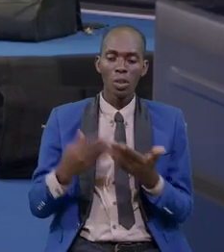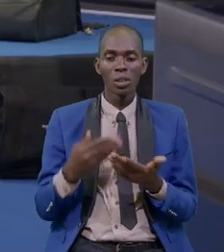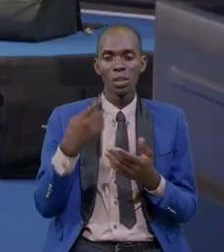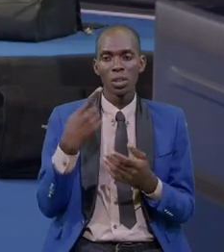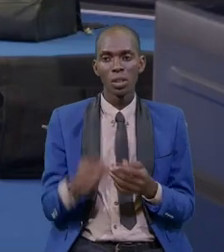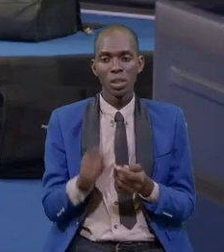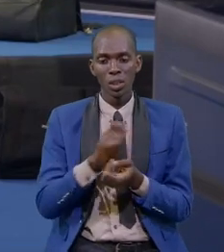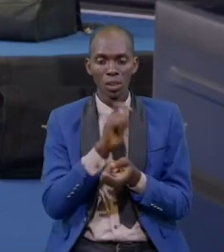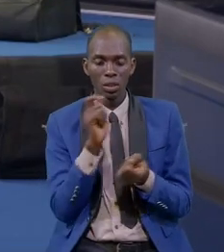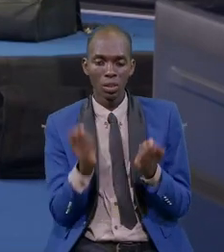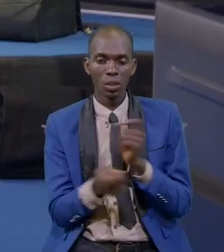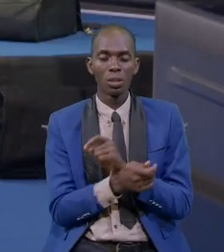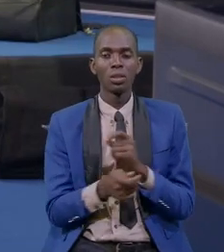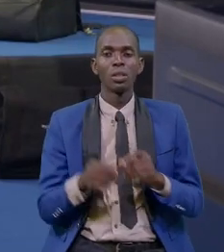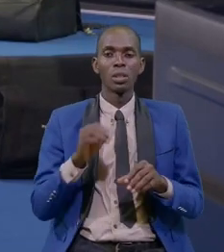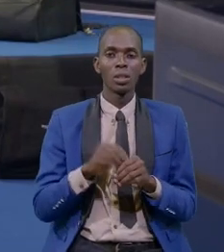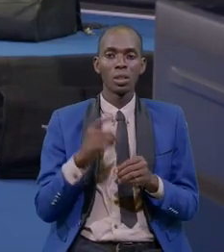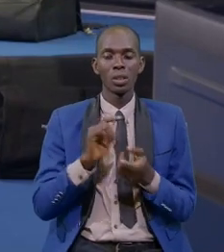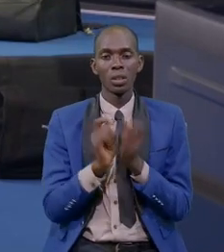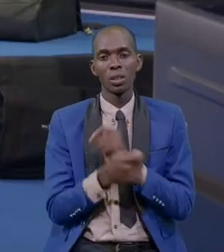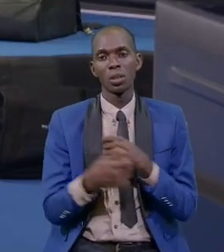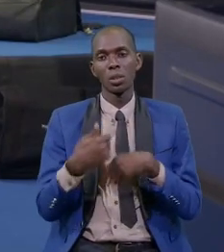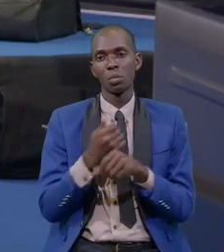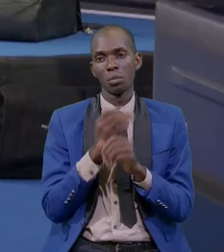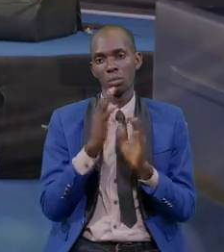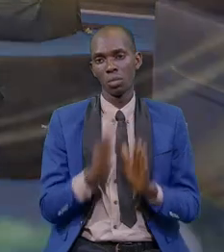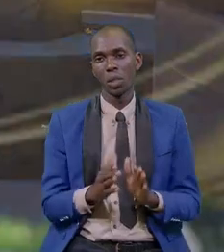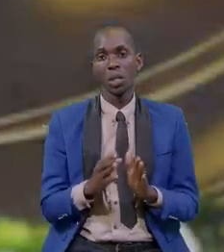Le verset 34, il s'approcha